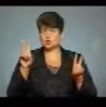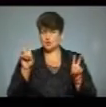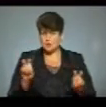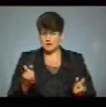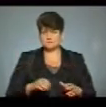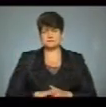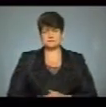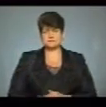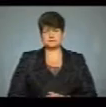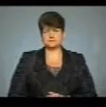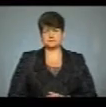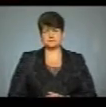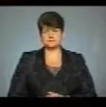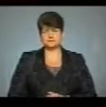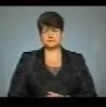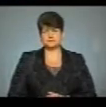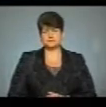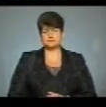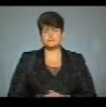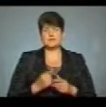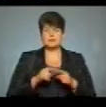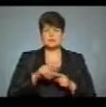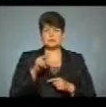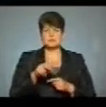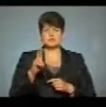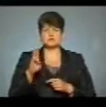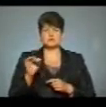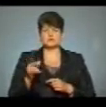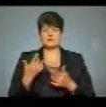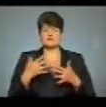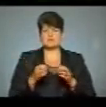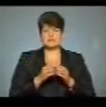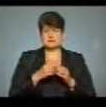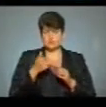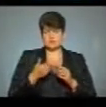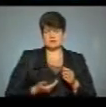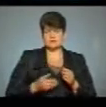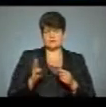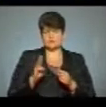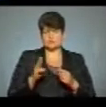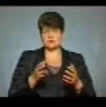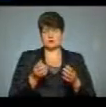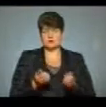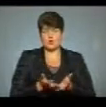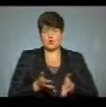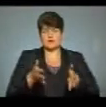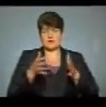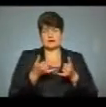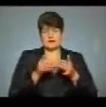і наша знімальна група. Це Людмила Штогун. Понад 10 років живе у Шумську. Отримує контейнер для